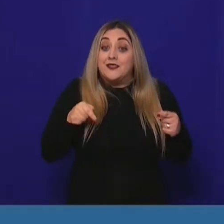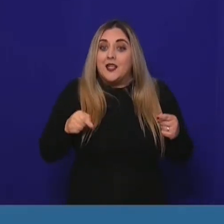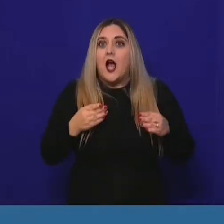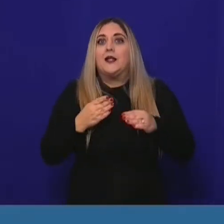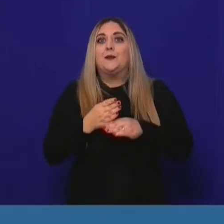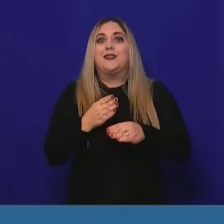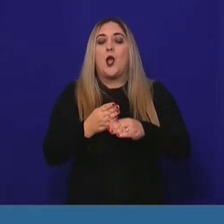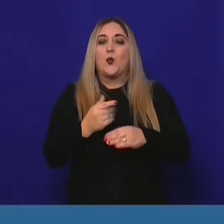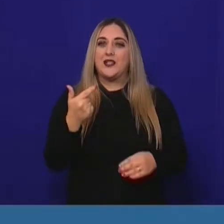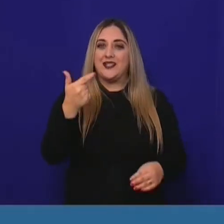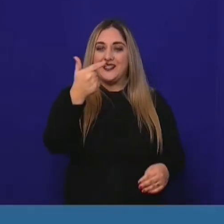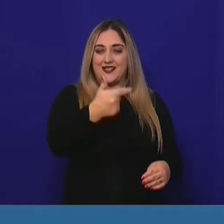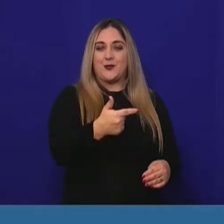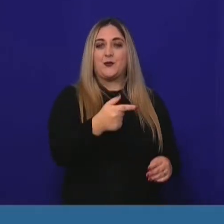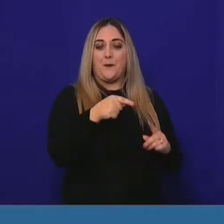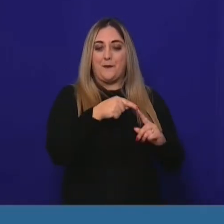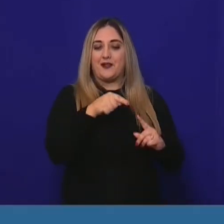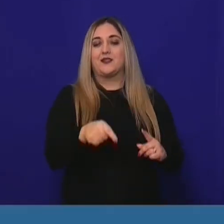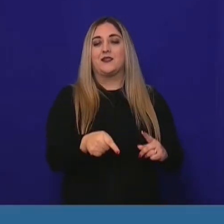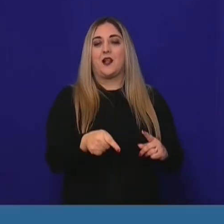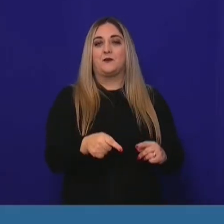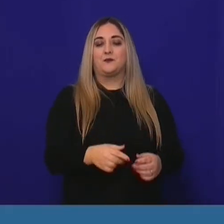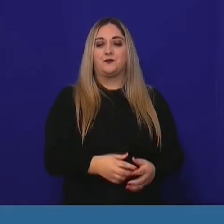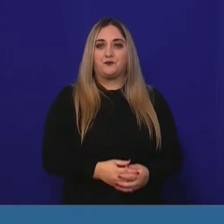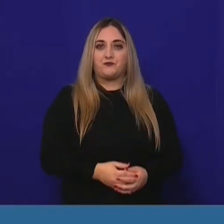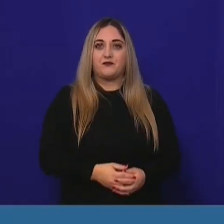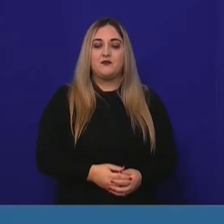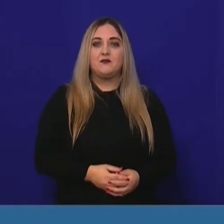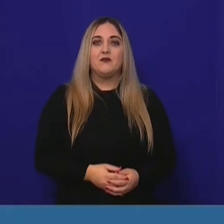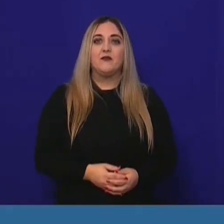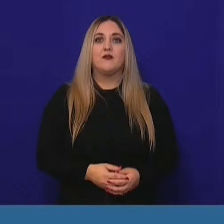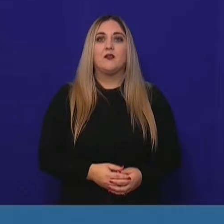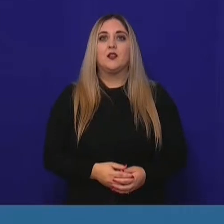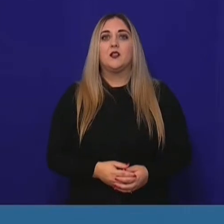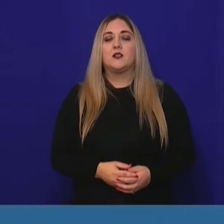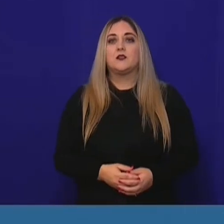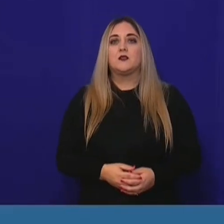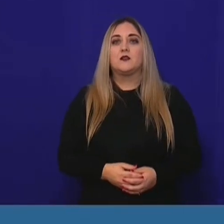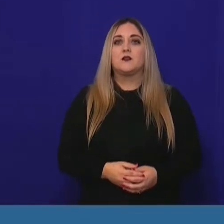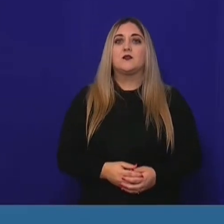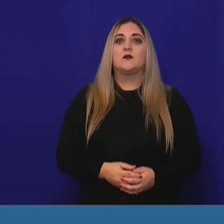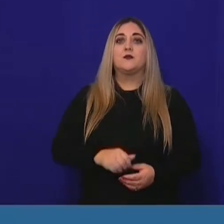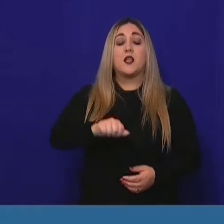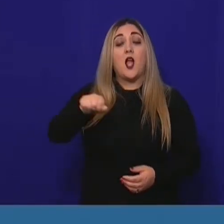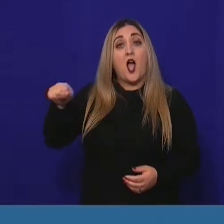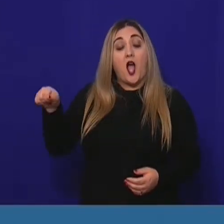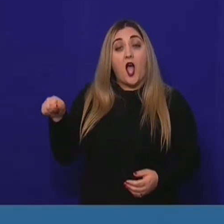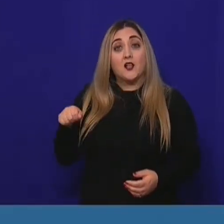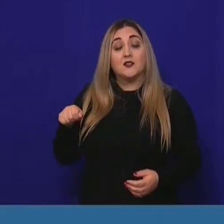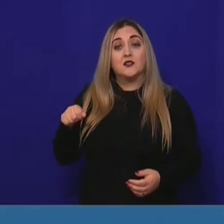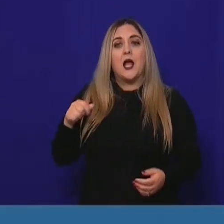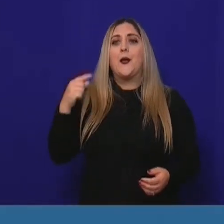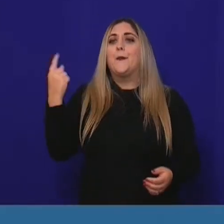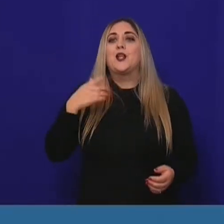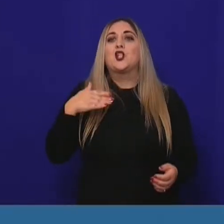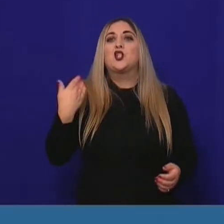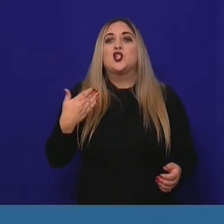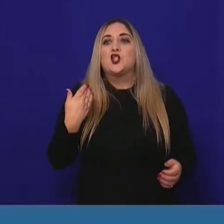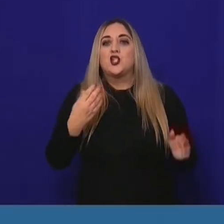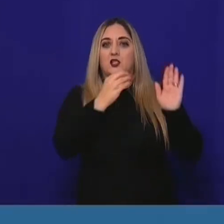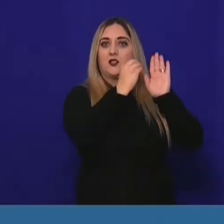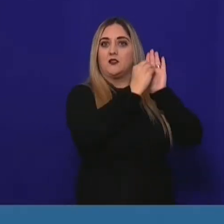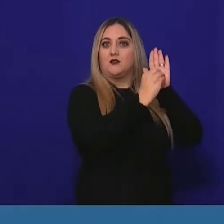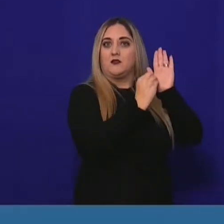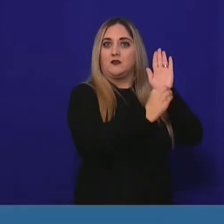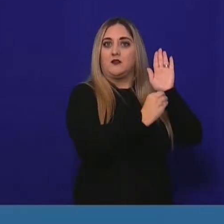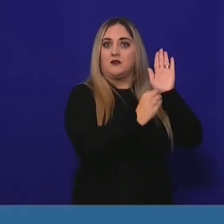propju ħad tiġi nhar is-Sibt u propju li ħad tibdew inlaqmu biha. U aħna fil-listing li għamilna ta' min irridu nagħtu